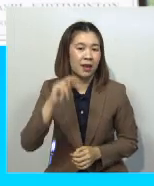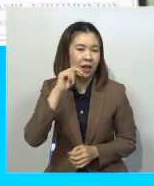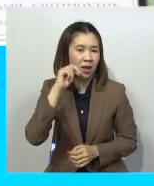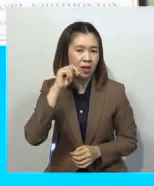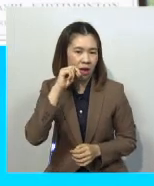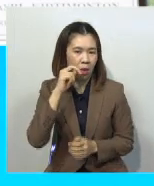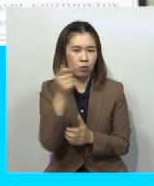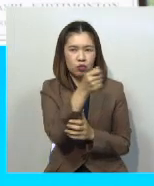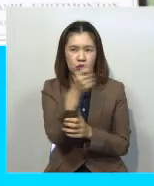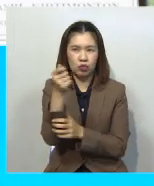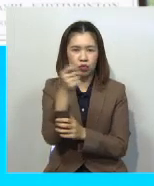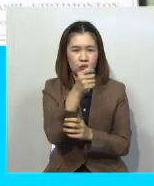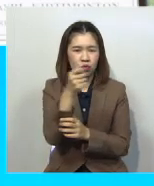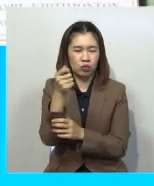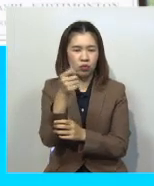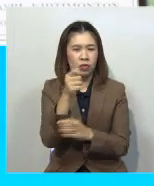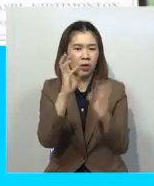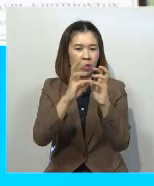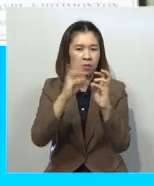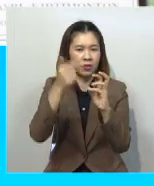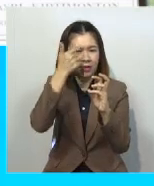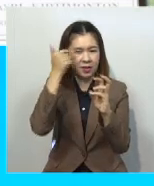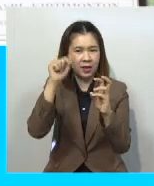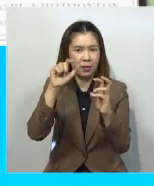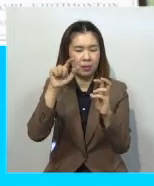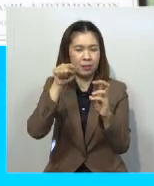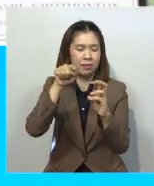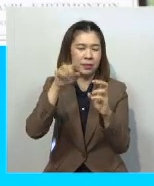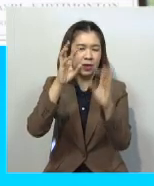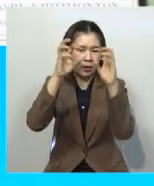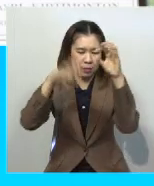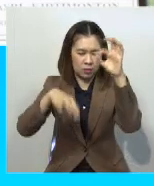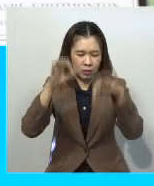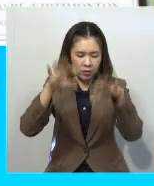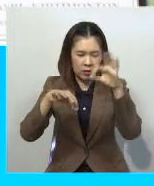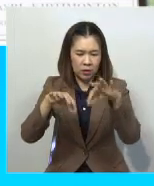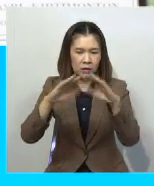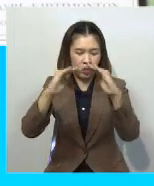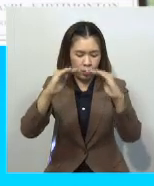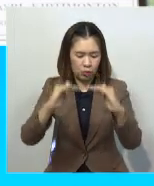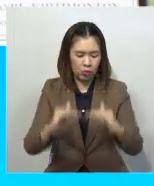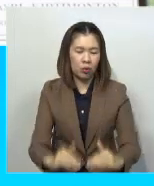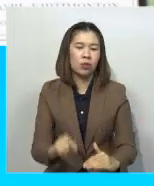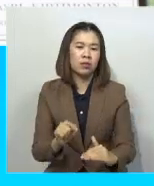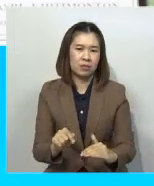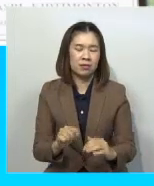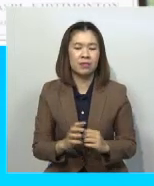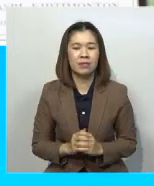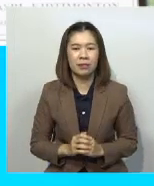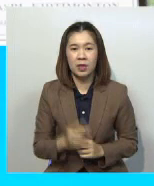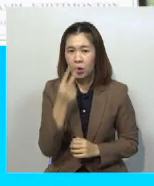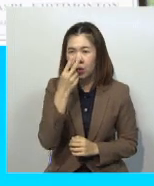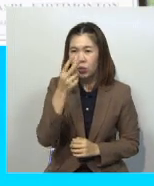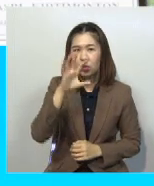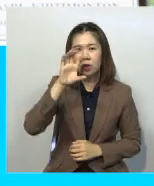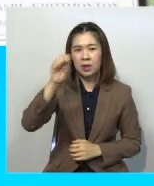น้ำเนี่ยมันไปจับเนี่ยมันก็จะตกลงมาอยู่แล้วมันก็สามารถลดได้ในระดับนึงเลยนะครับสังเกตนะครับว่าเวลาฝนตกเนี่ย